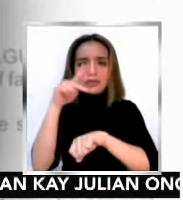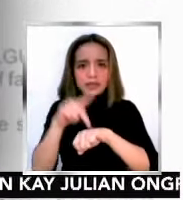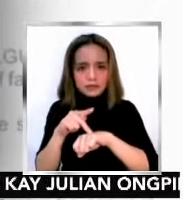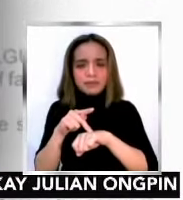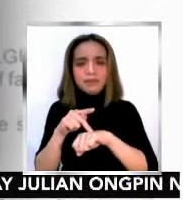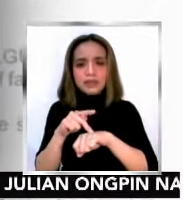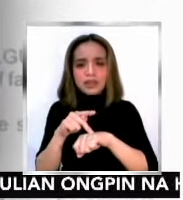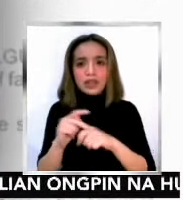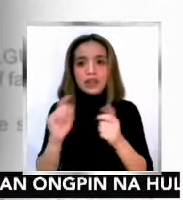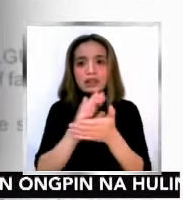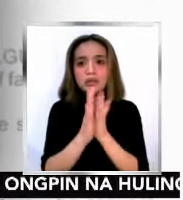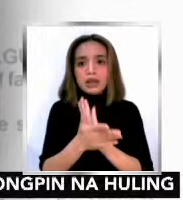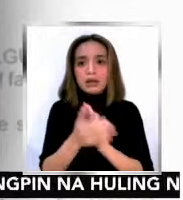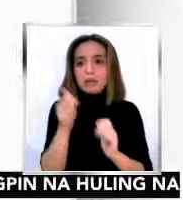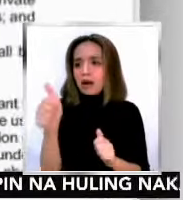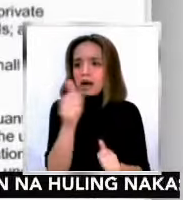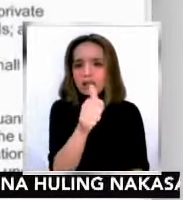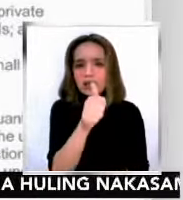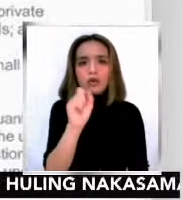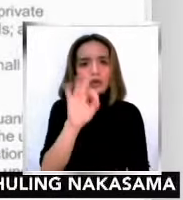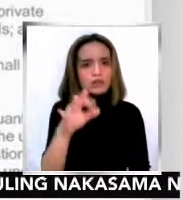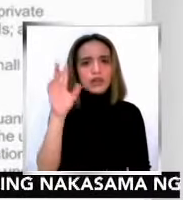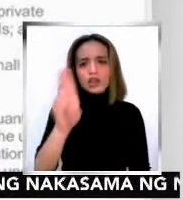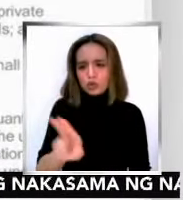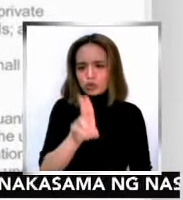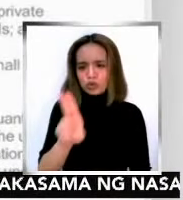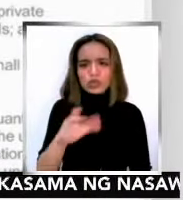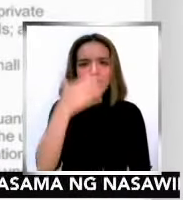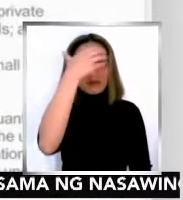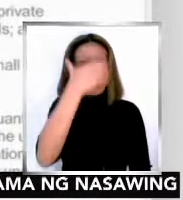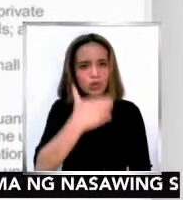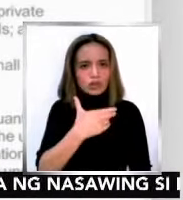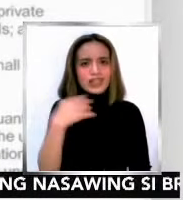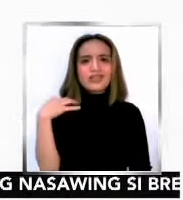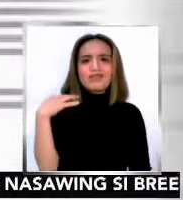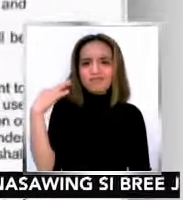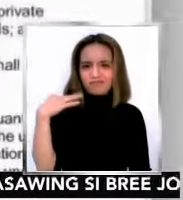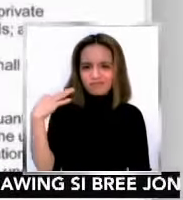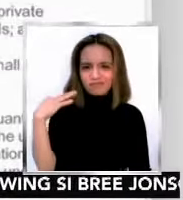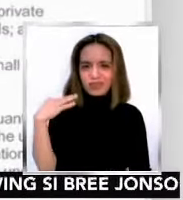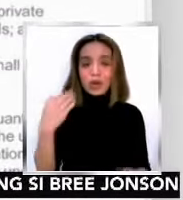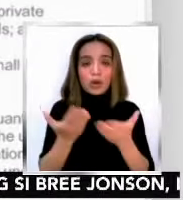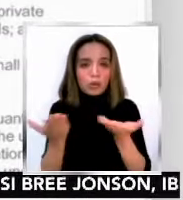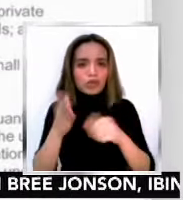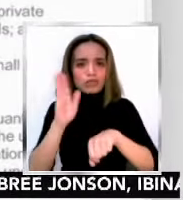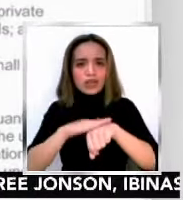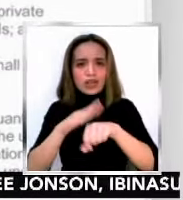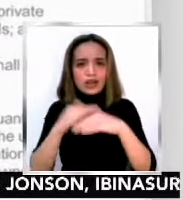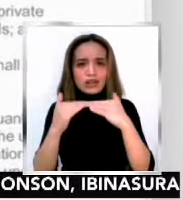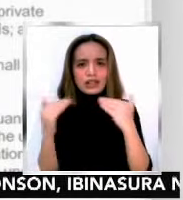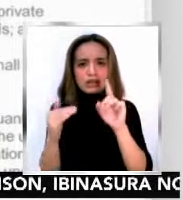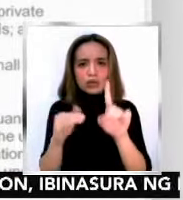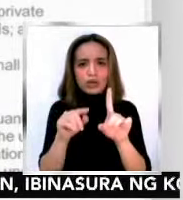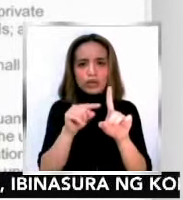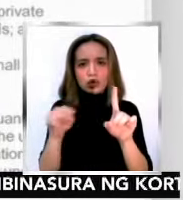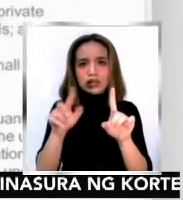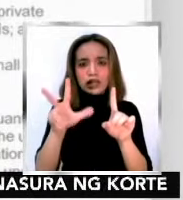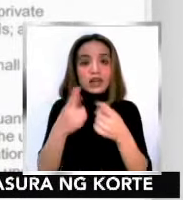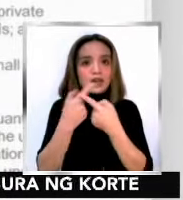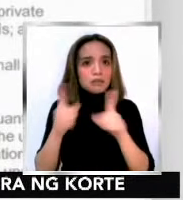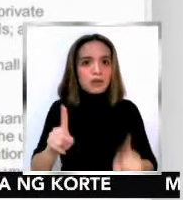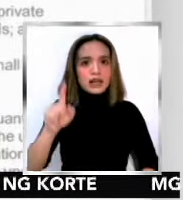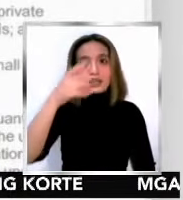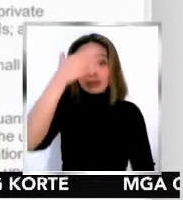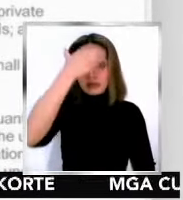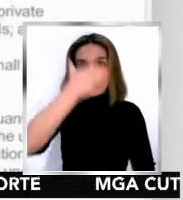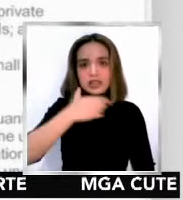voluntaryo na lang ang pagsusot ng face shield sa mga lugar na nasa ilalim ng Alert Level 1, 2 at 3. Pero mandatory pa rin ang pagsusot ito sa mga lugar na nasa